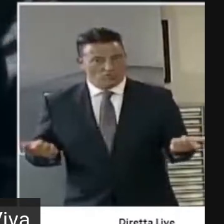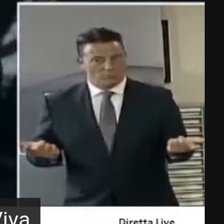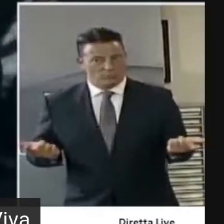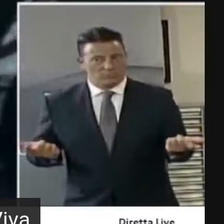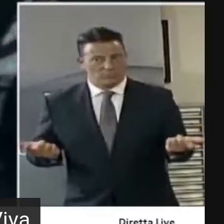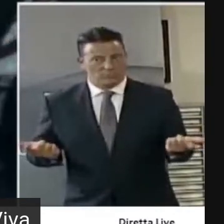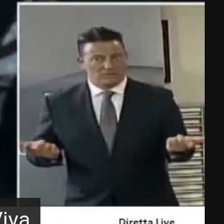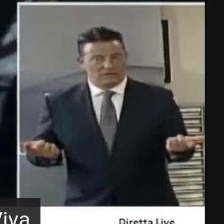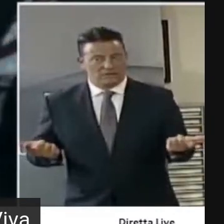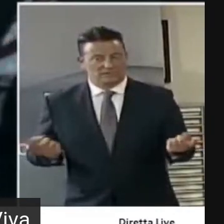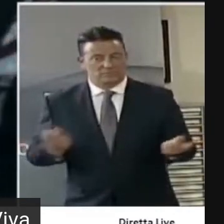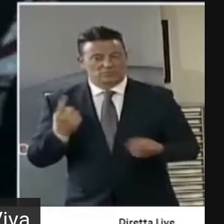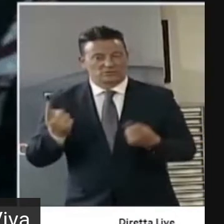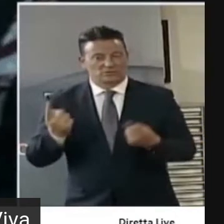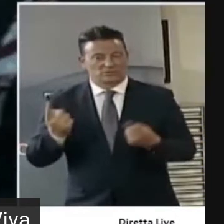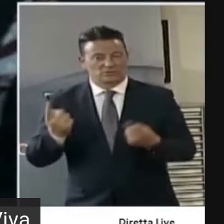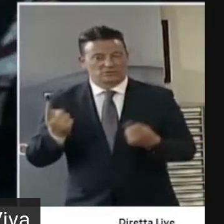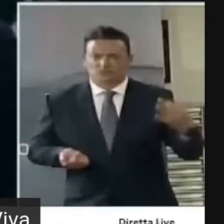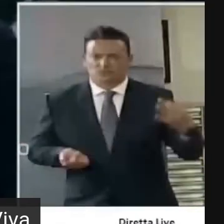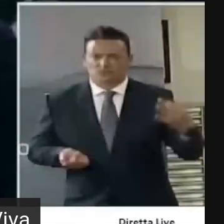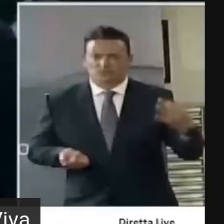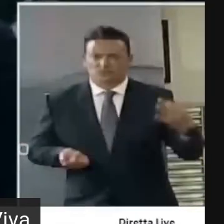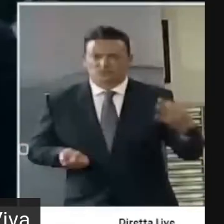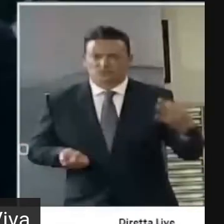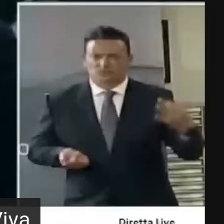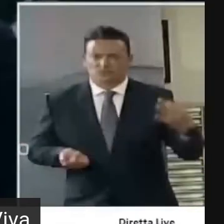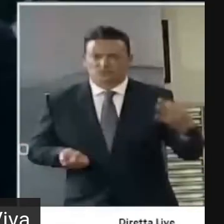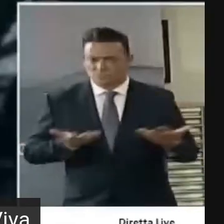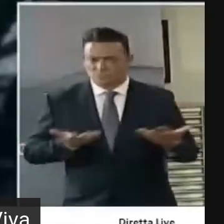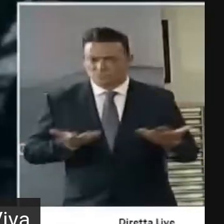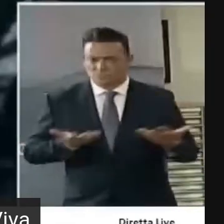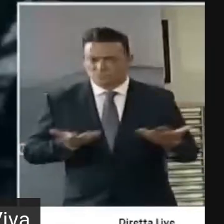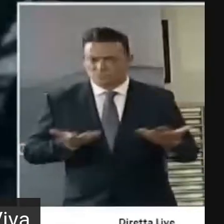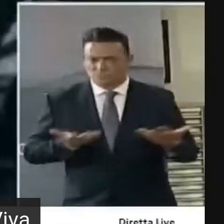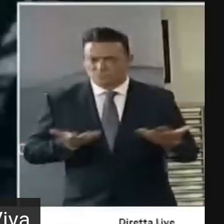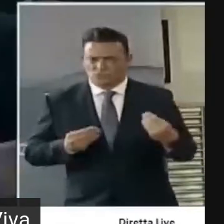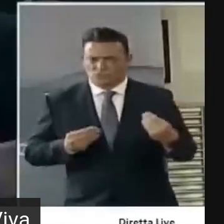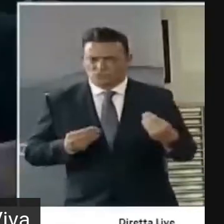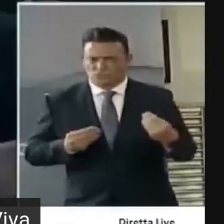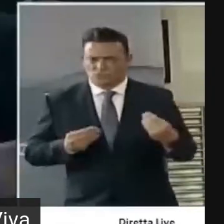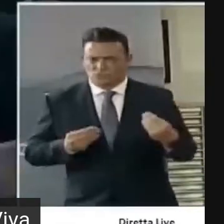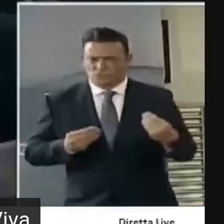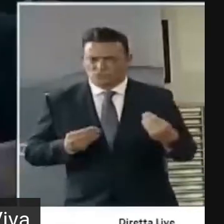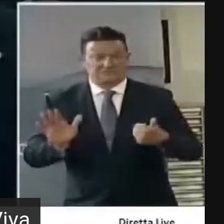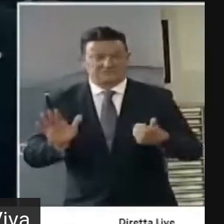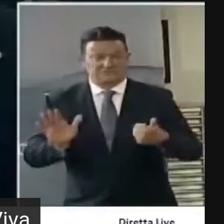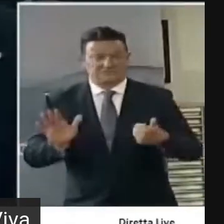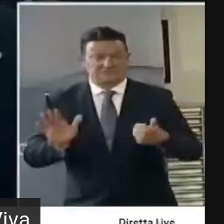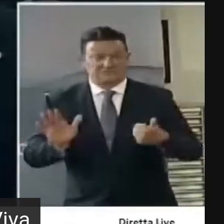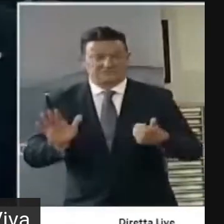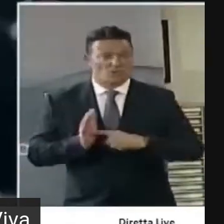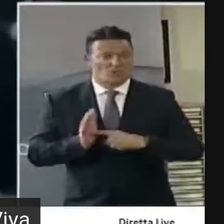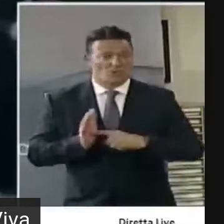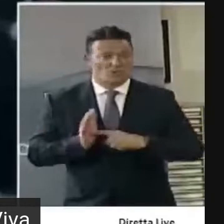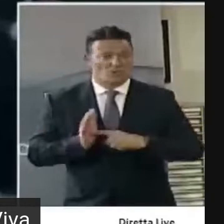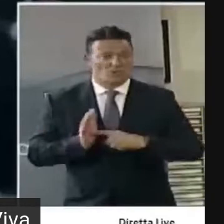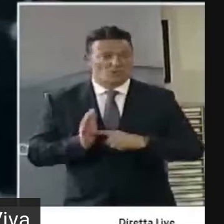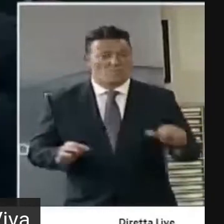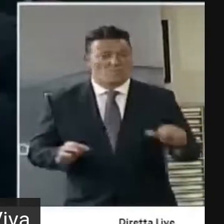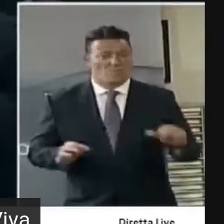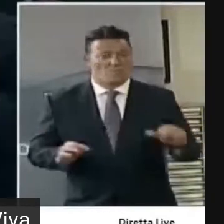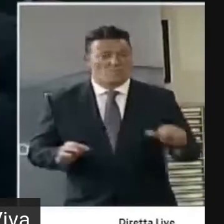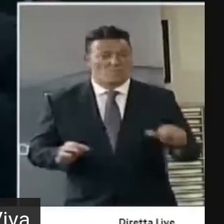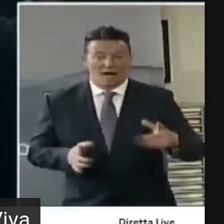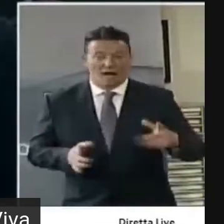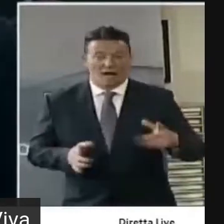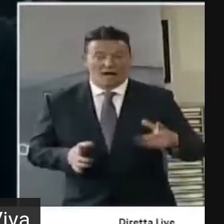state risolte. Sicuramente qualcosa si è mosso, ci sono i primi, credo, 60-70 milioni di euro disponibili per il primo